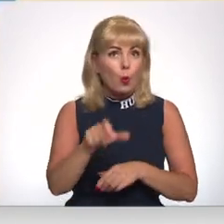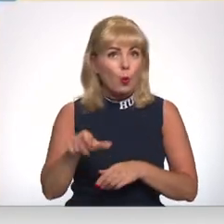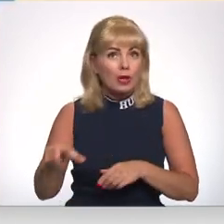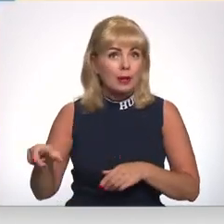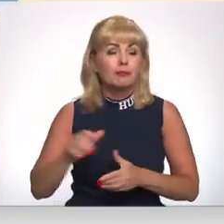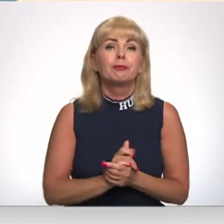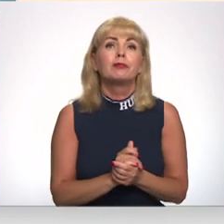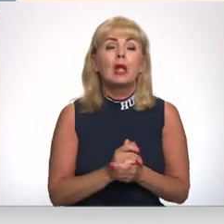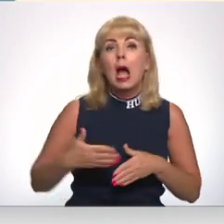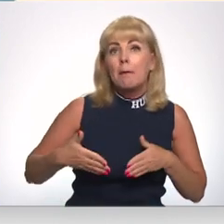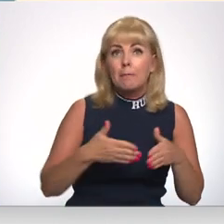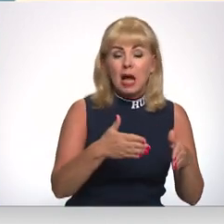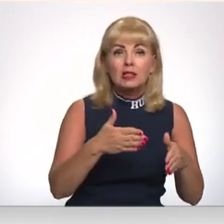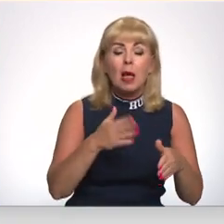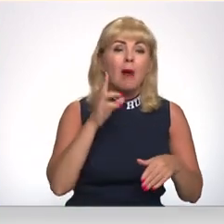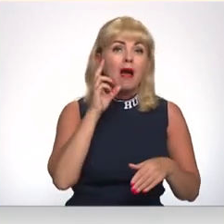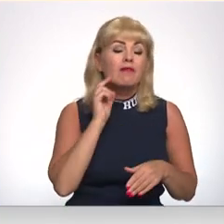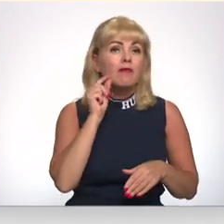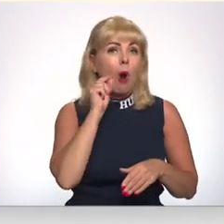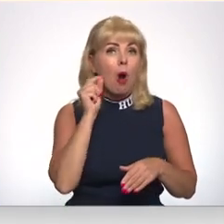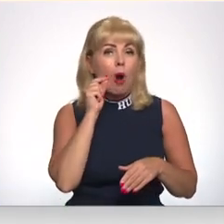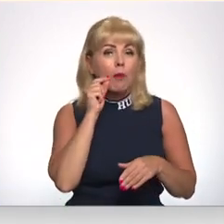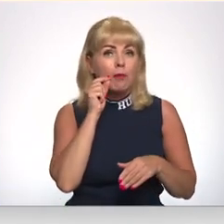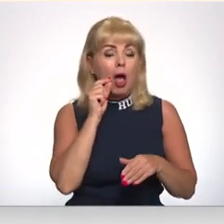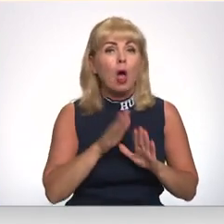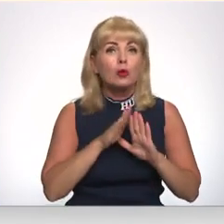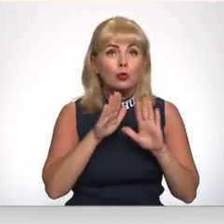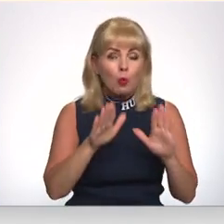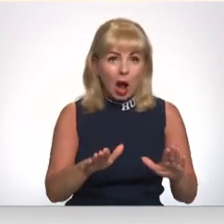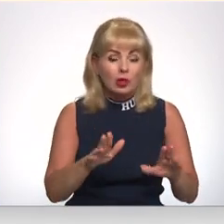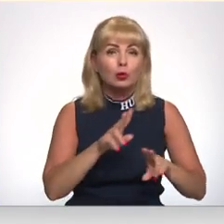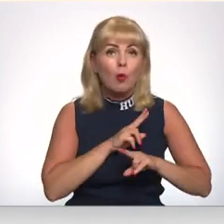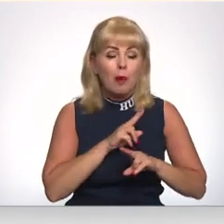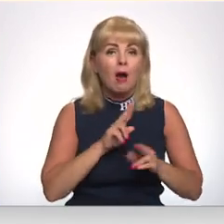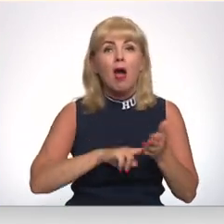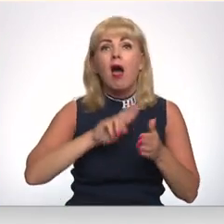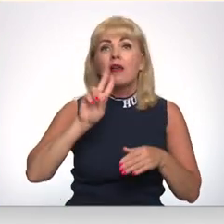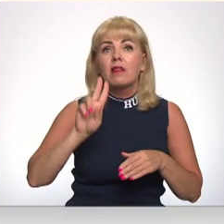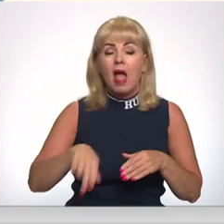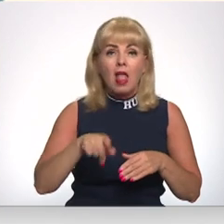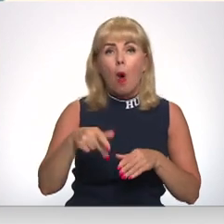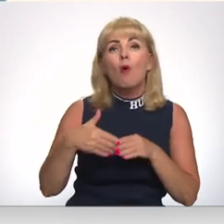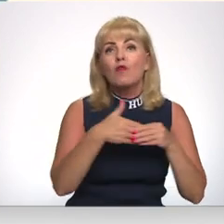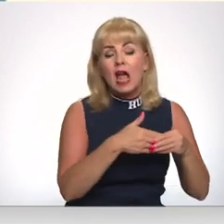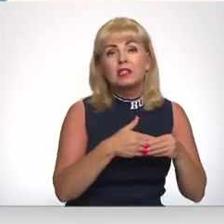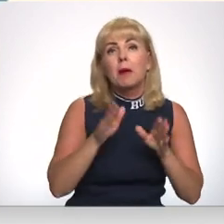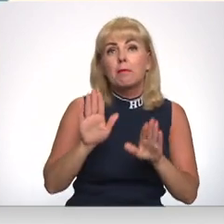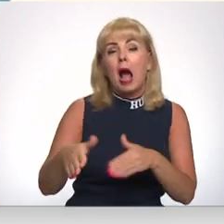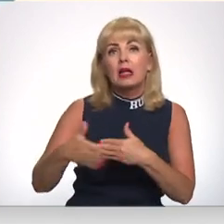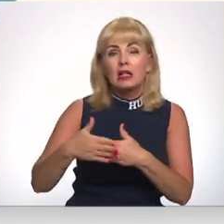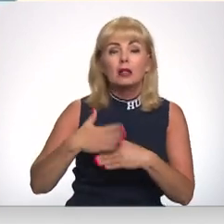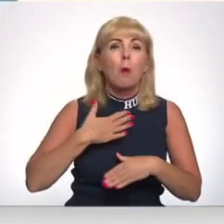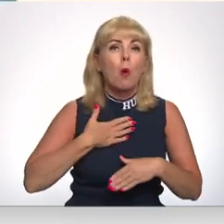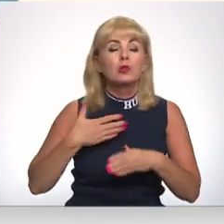Pa ceļām Opaps nomira, nokrita un neļāva tālāk viņu vest, un viņš palika Opas krastā. Mūs vieda